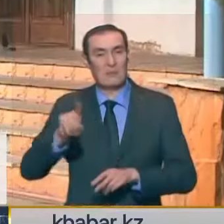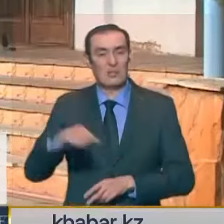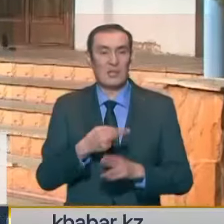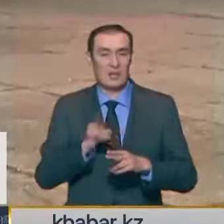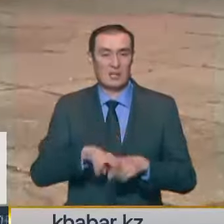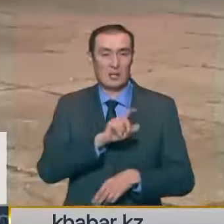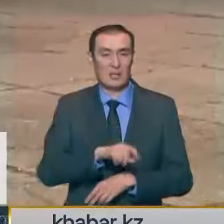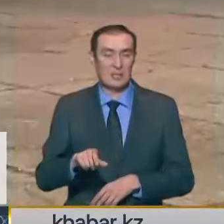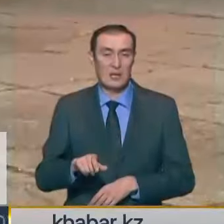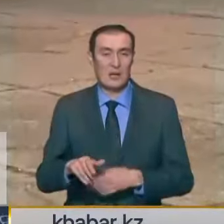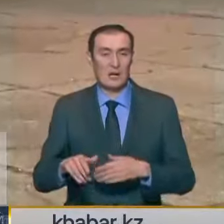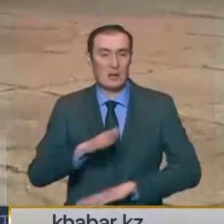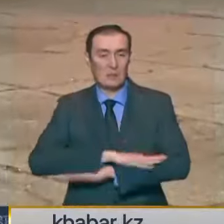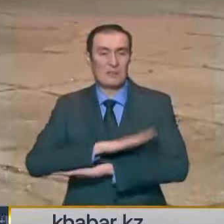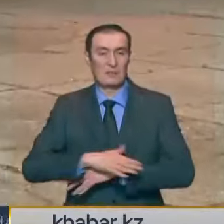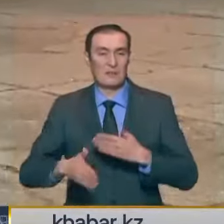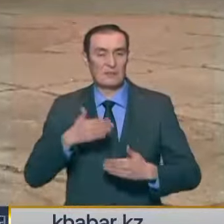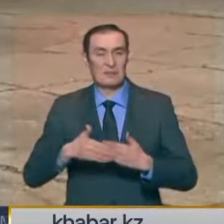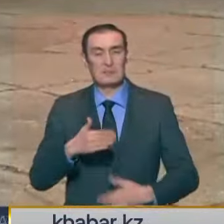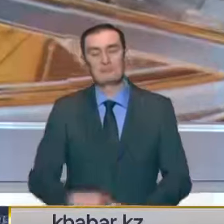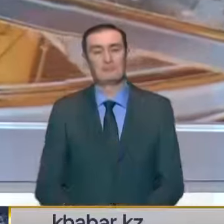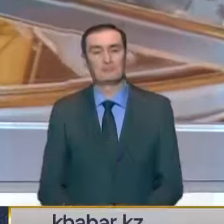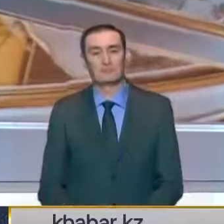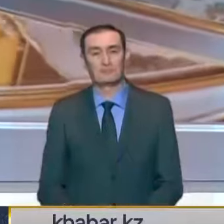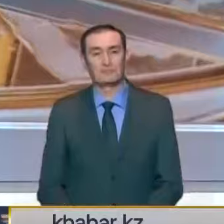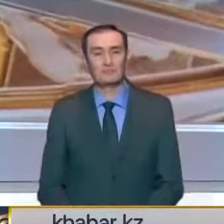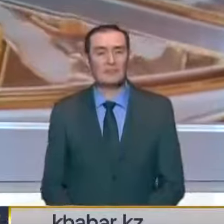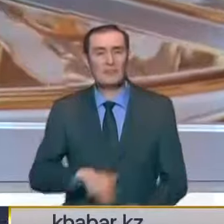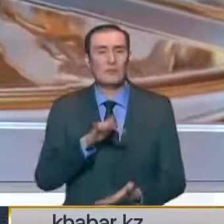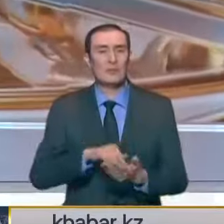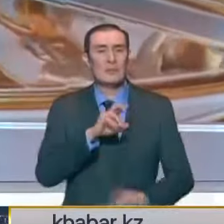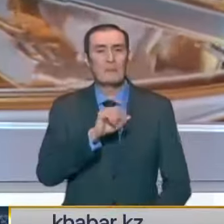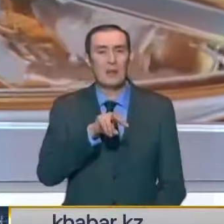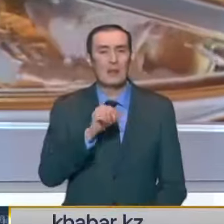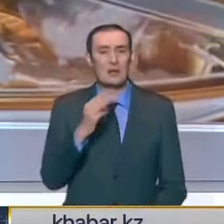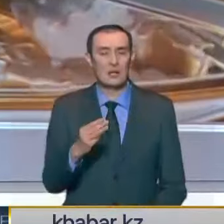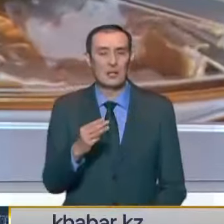данных мини ответственно горо